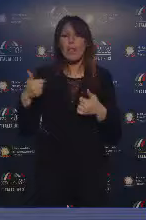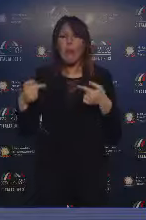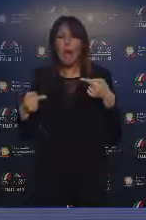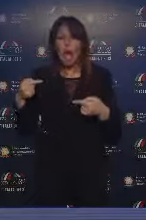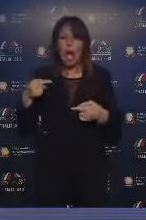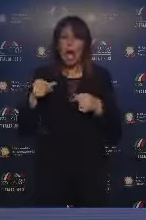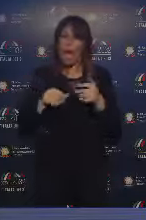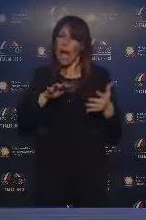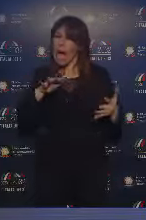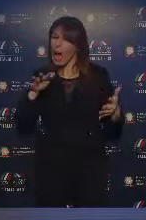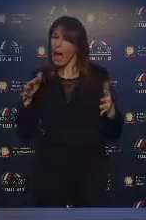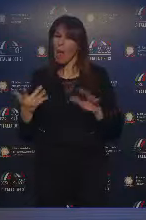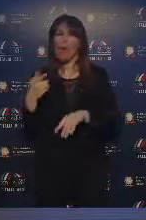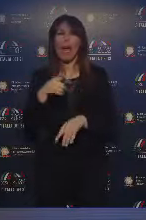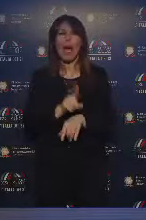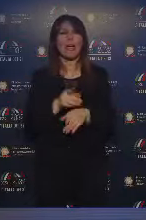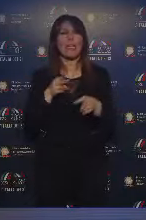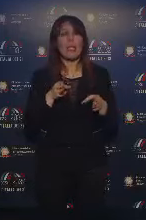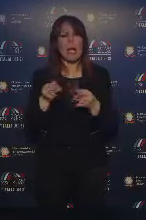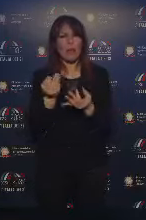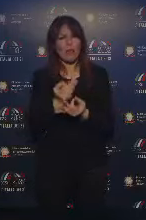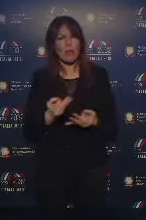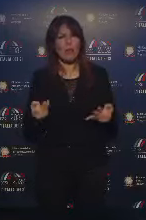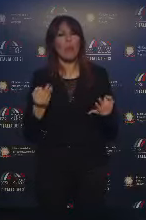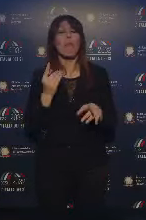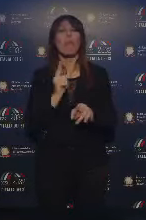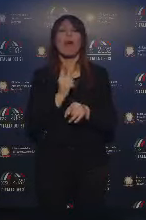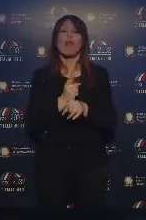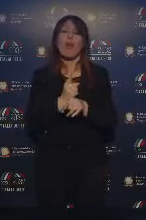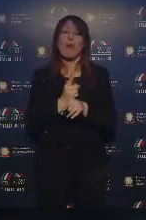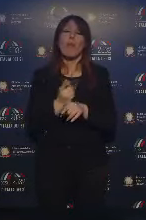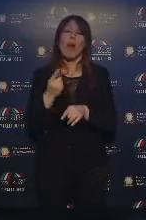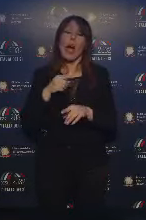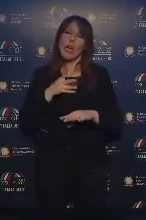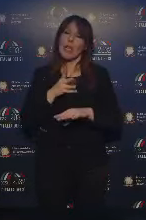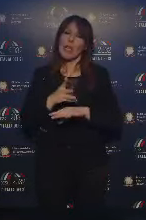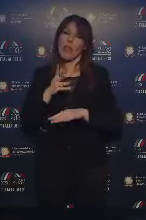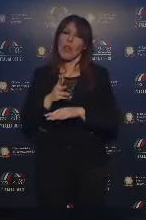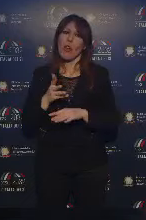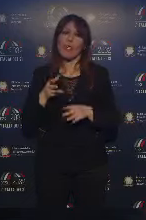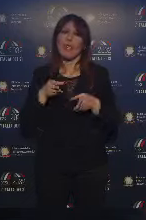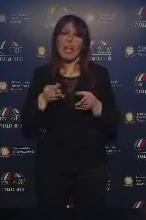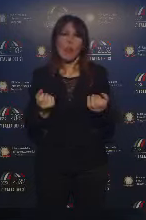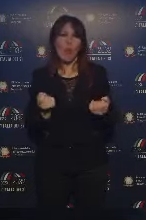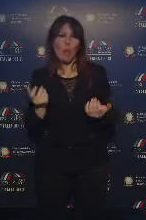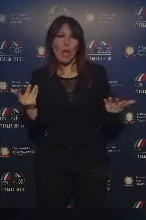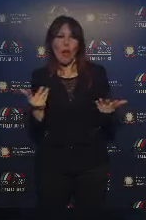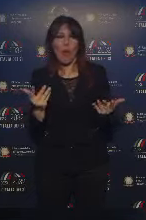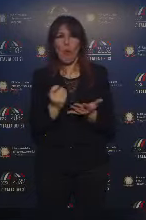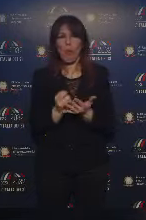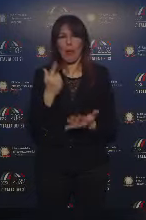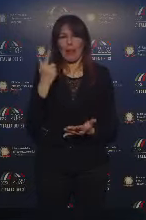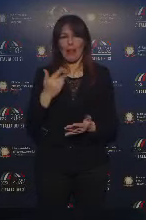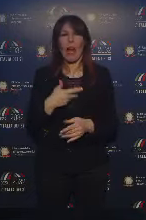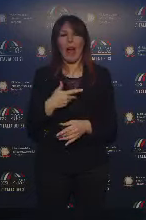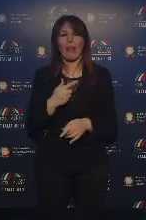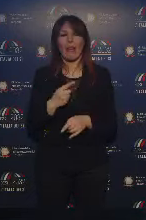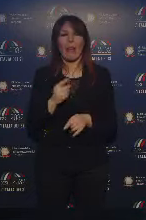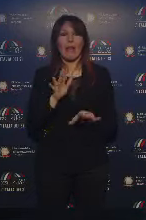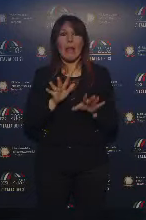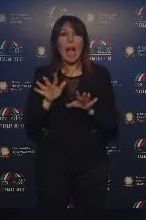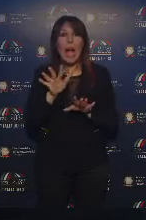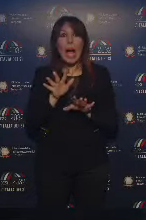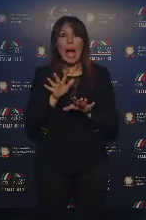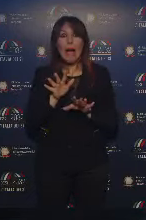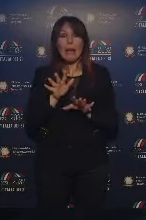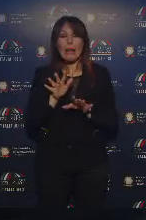strade Però bisogna intervenire anche su come si usano le strade uno dei dati che mi ha più impressionato quando